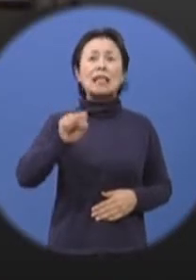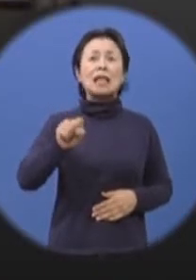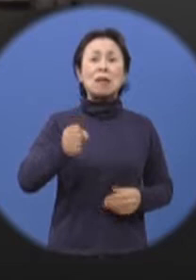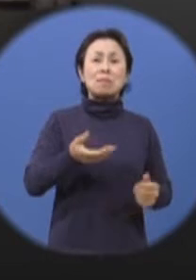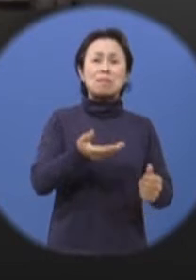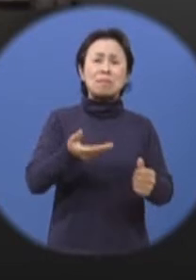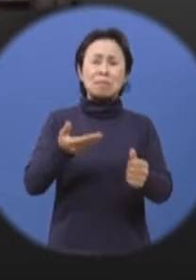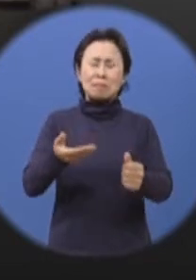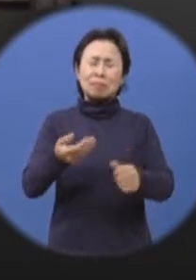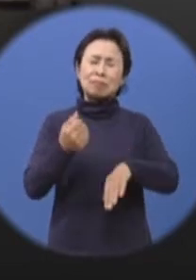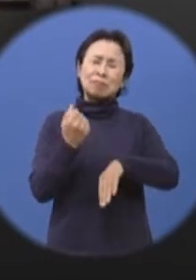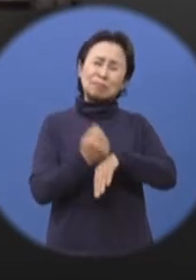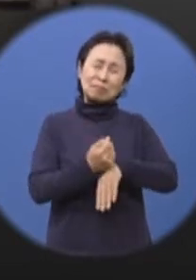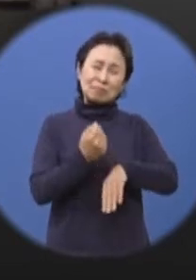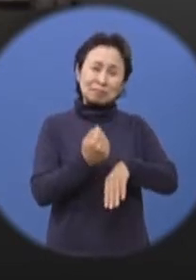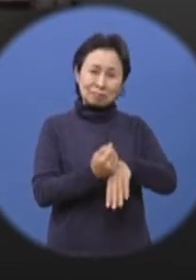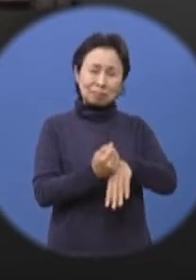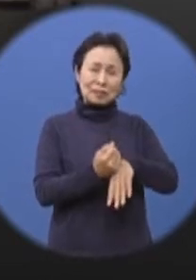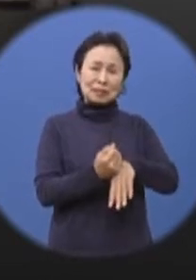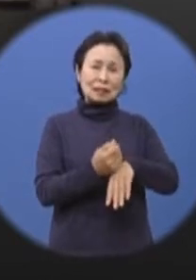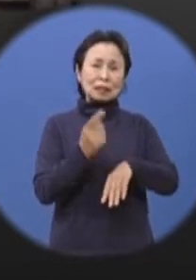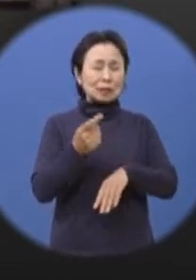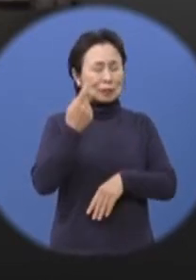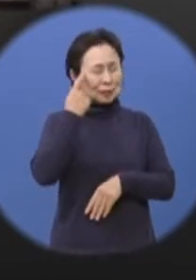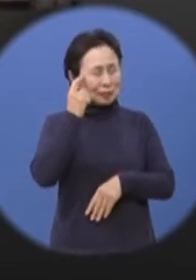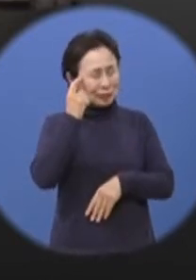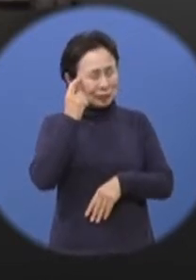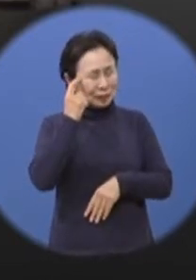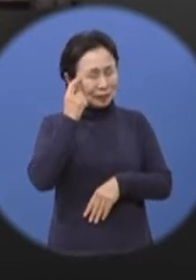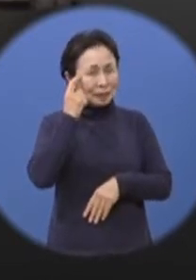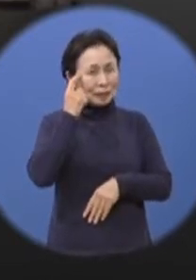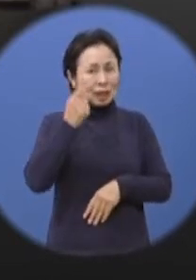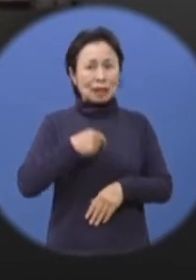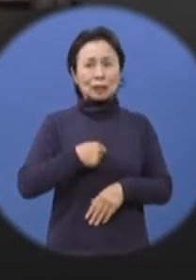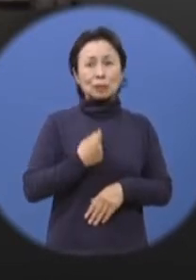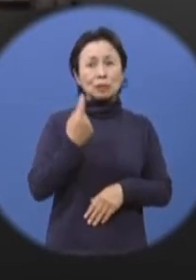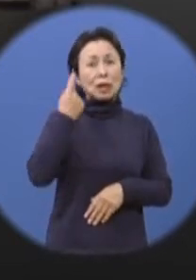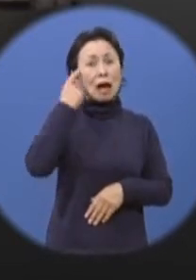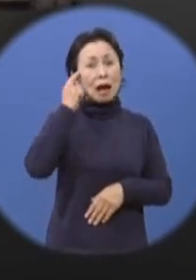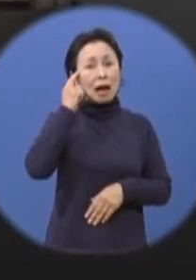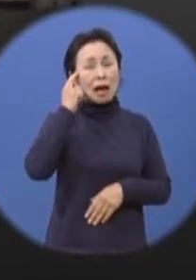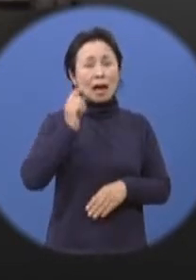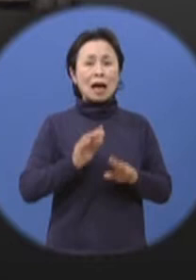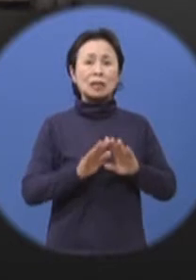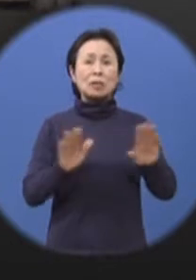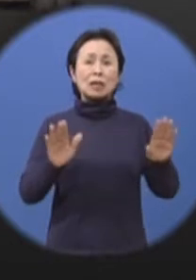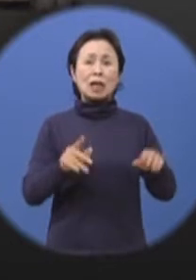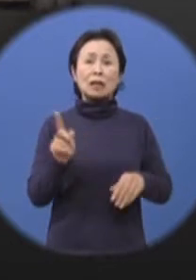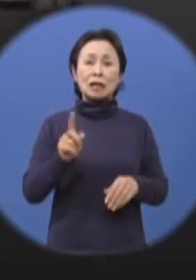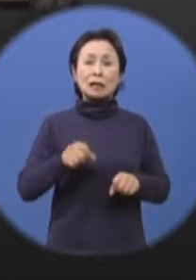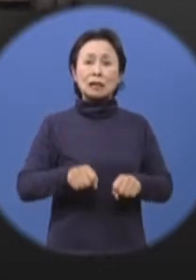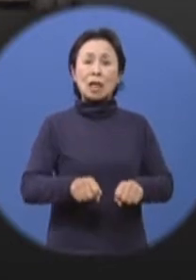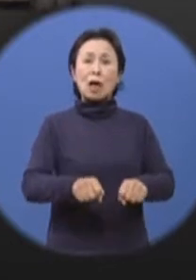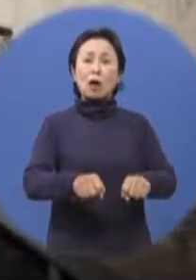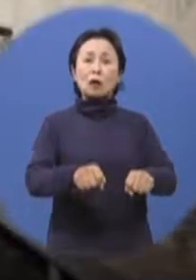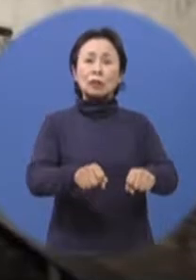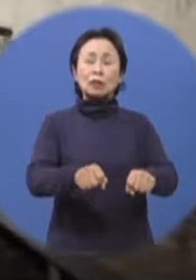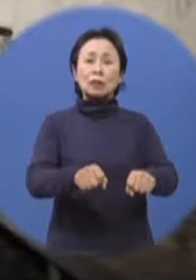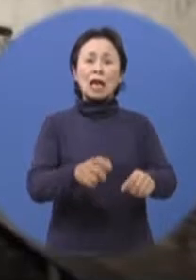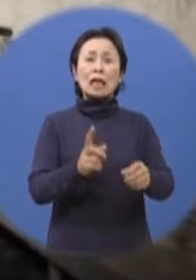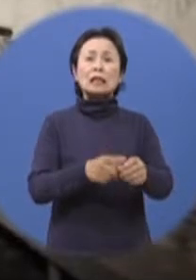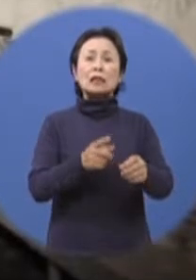待て曲がるということででなんとかまぁ省略できないよということで自分で考えましたが帝王船籍の自動給餌器なんです